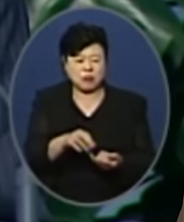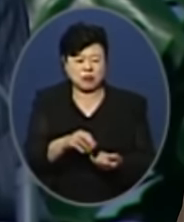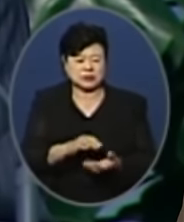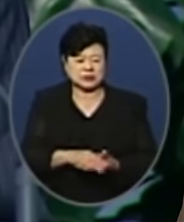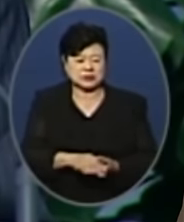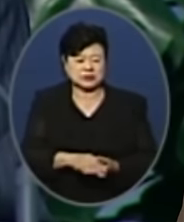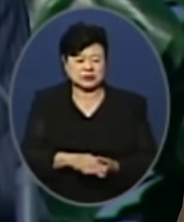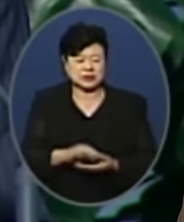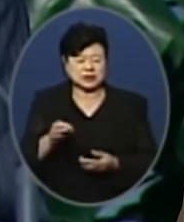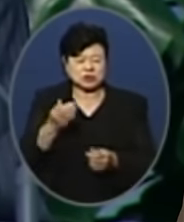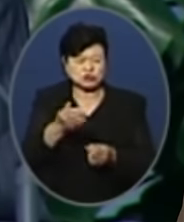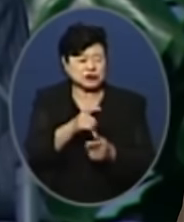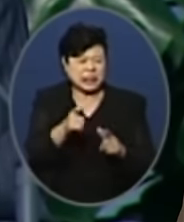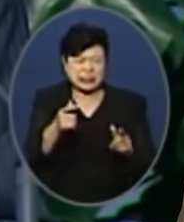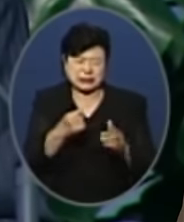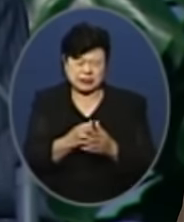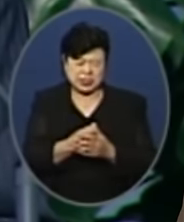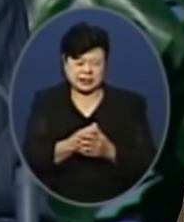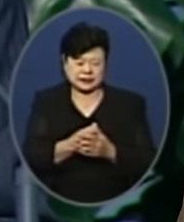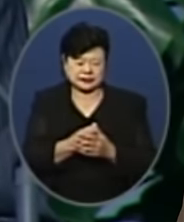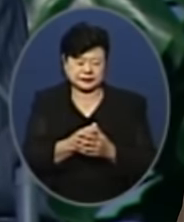여권을 인정하지 않습니다.